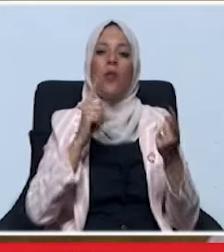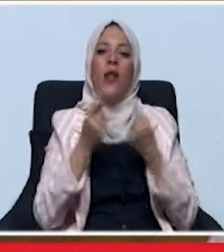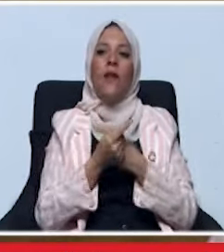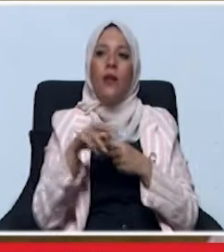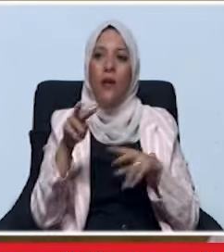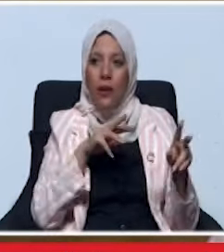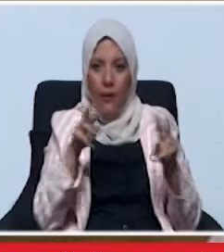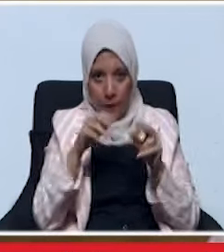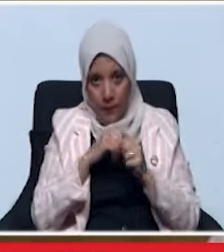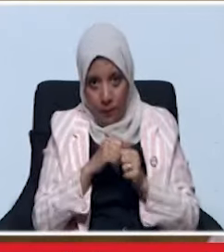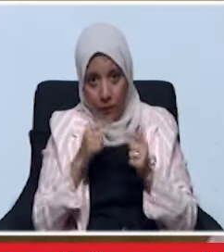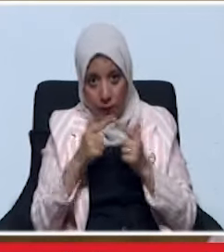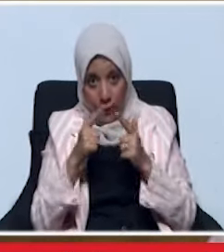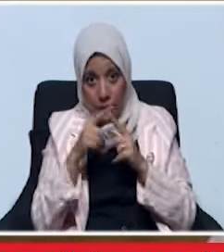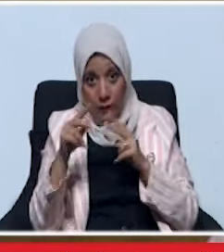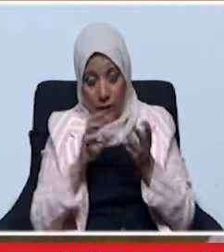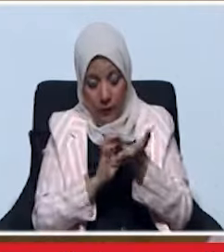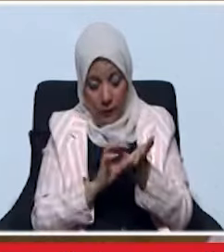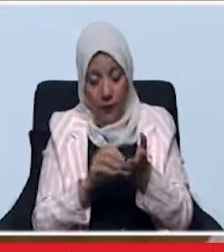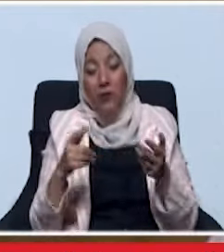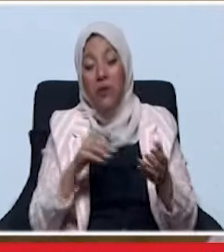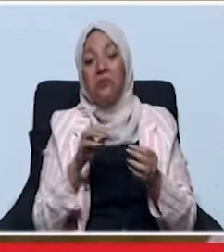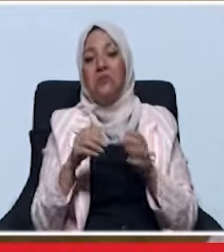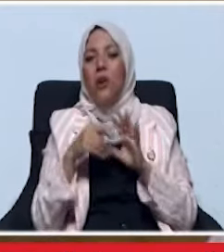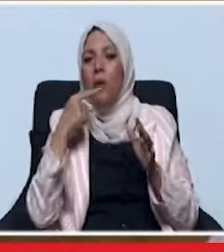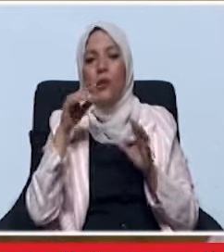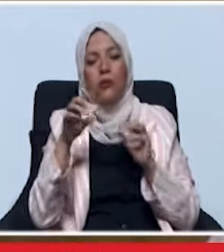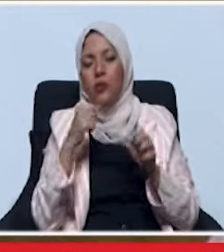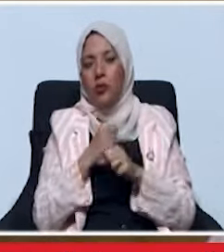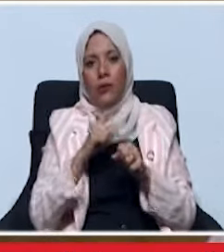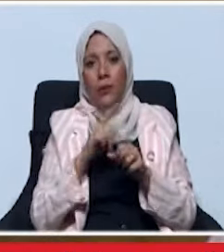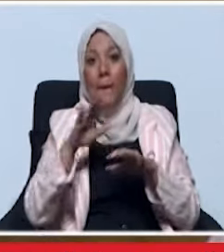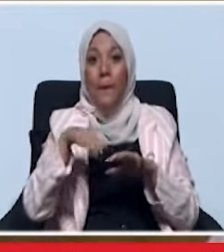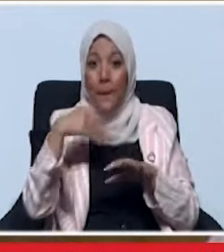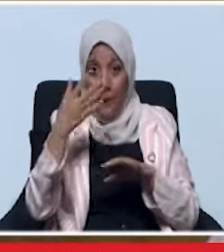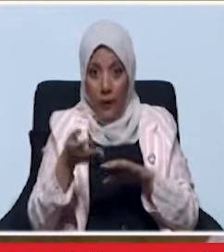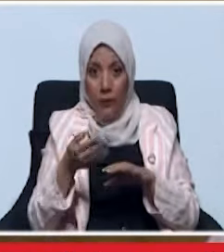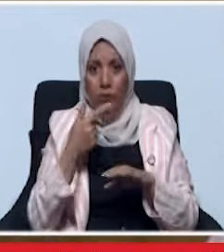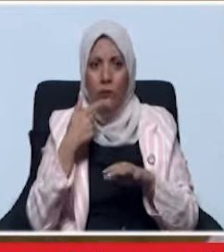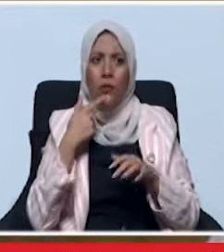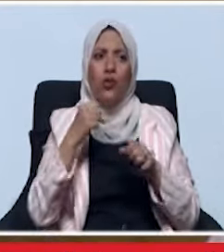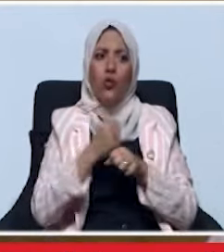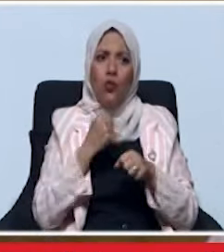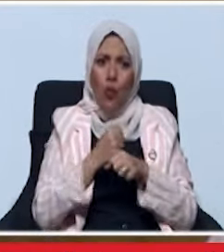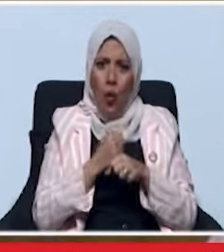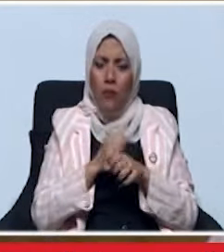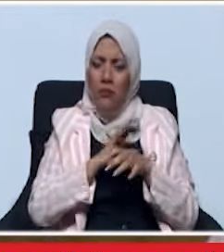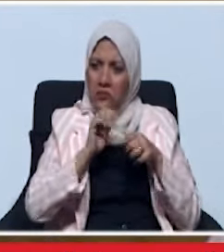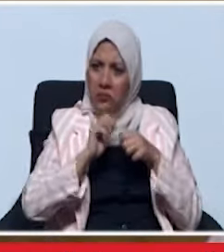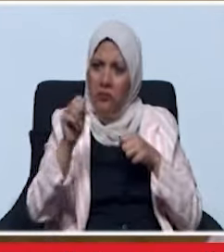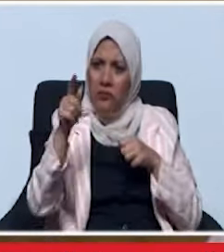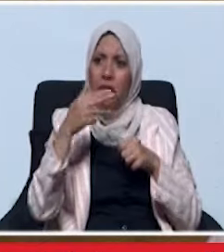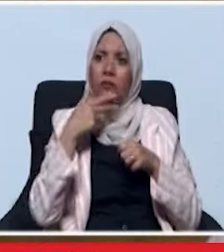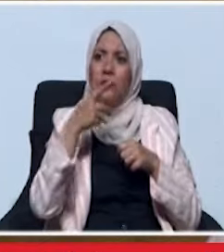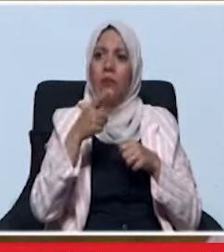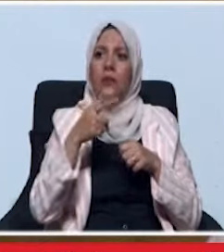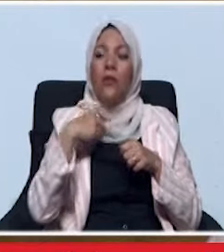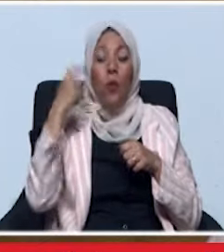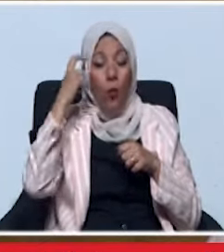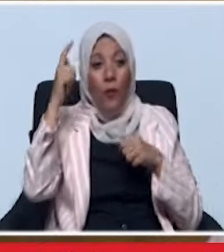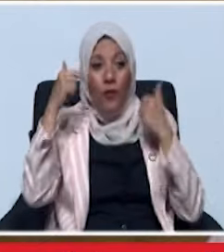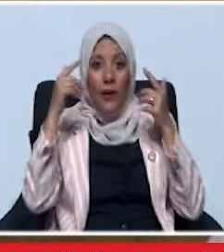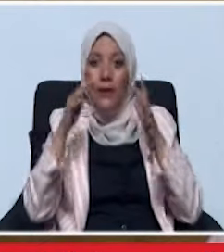بينه وبين الاستاذ اسامه انور عكاشه، وده حقيقه، وقال المسلسل بعد يعني مشوار الى الاستاذ صلاح السعدني. طبعا ذكرياتك ايه بقى